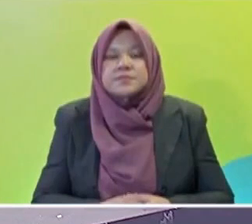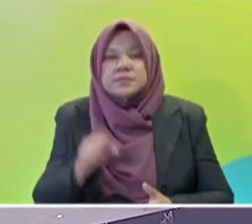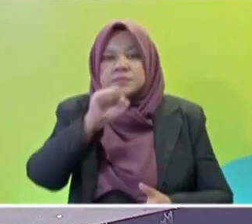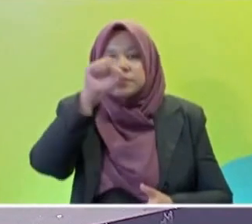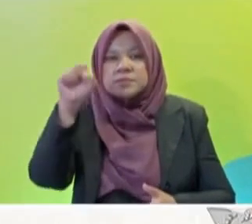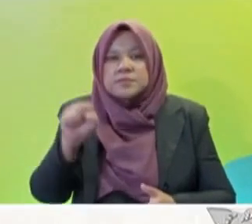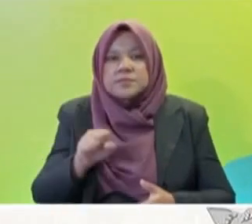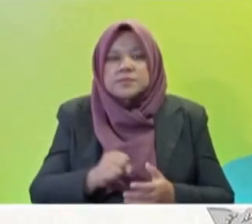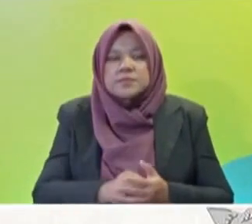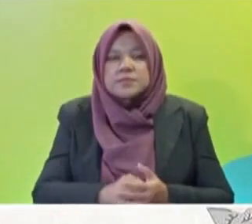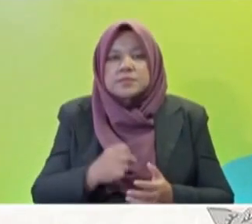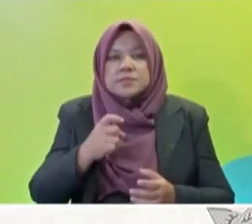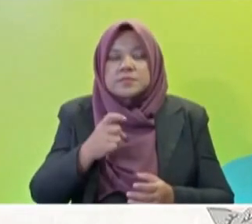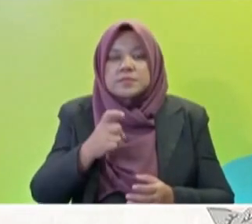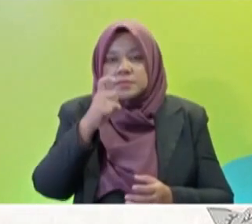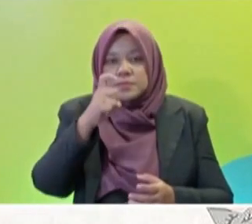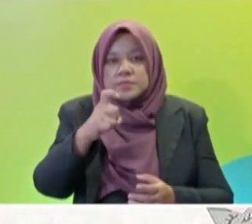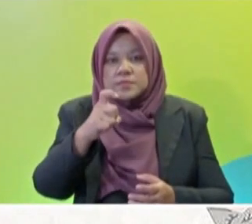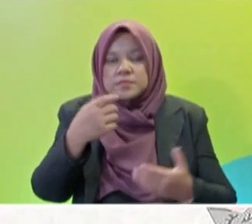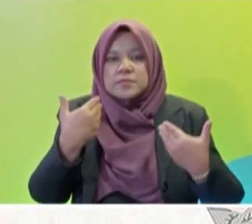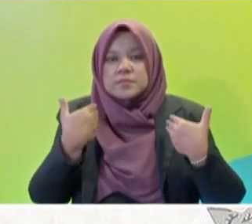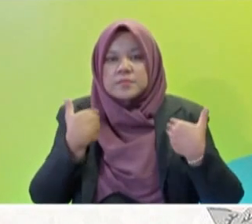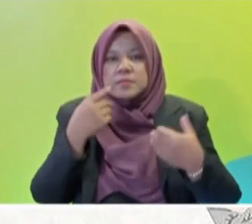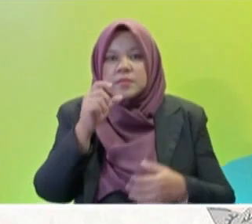seterusnya jadwal x adalah